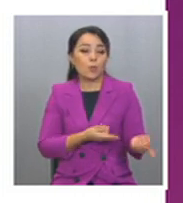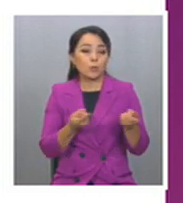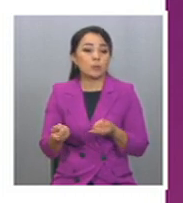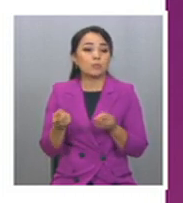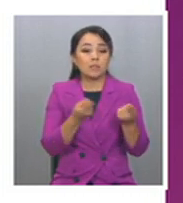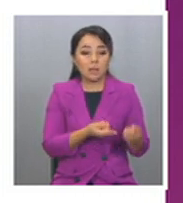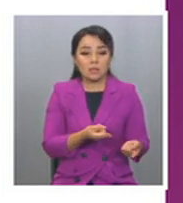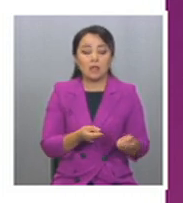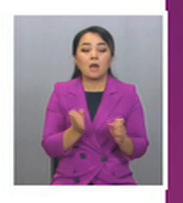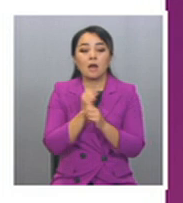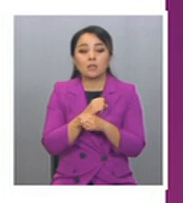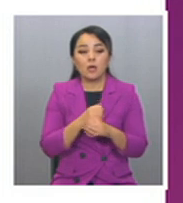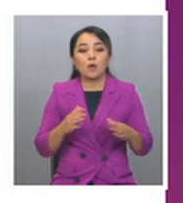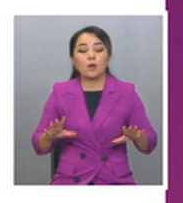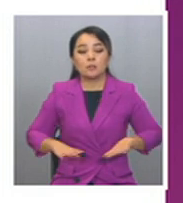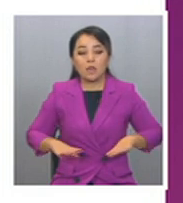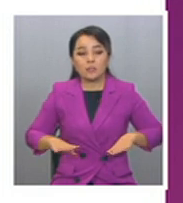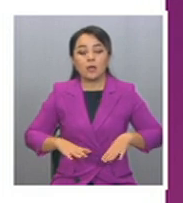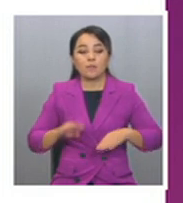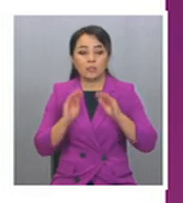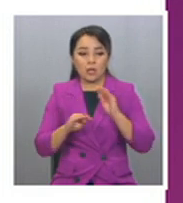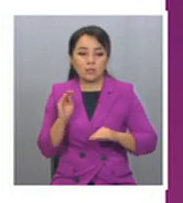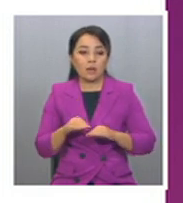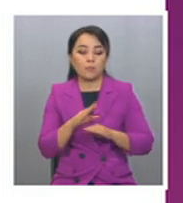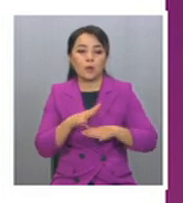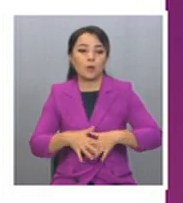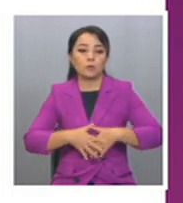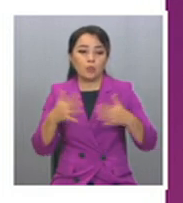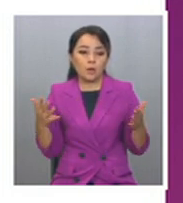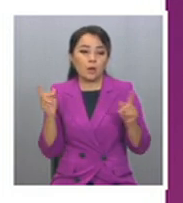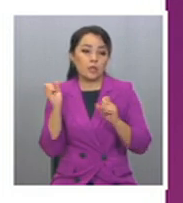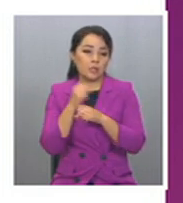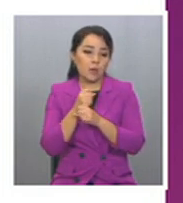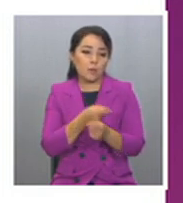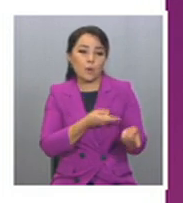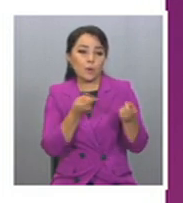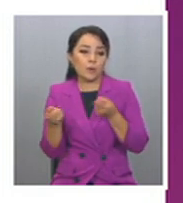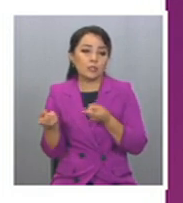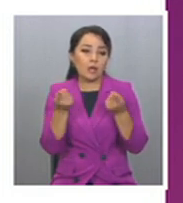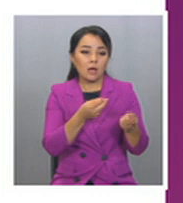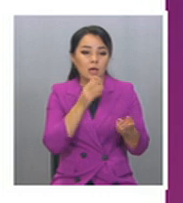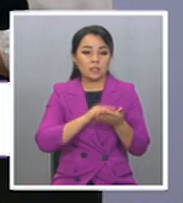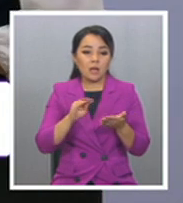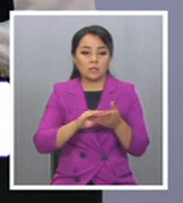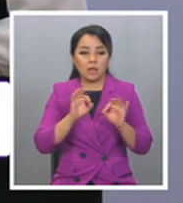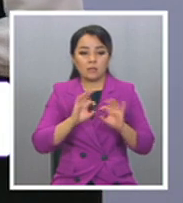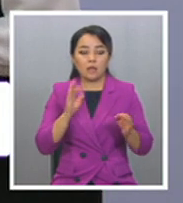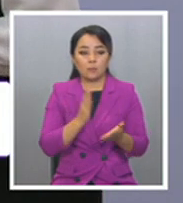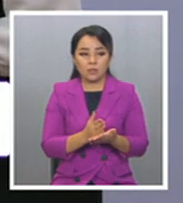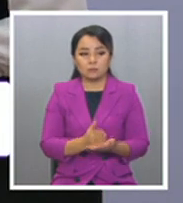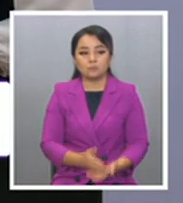Көшпелілердің ат түйелерді тізбектеп жегіп, үлкен күймемен көшкені жайлы жазады.